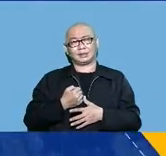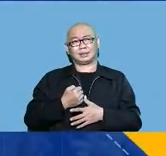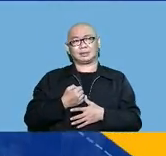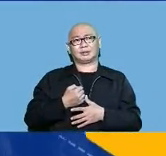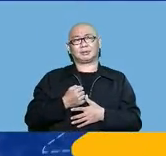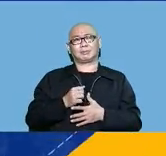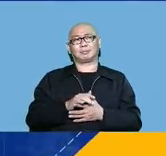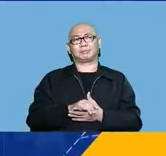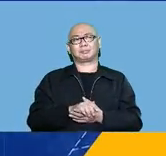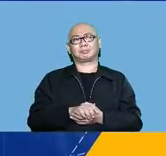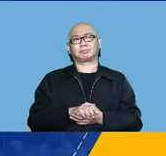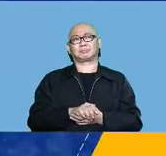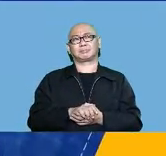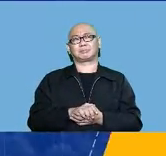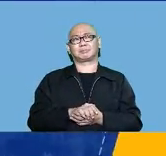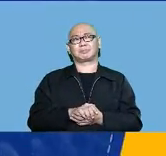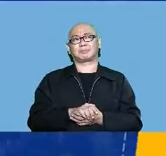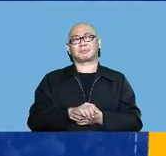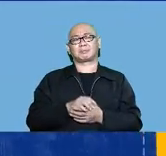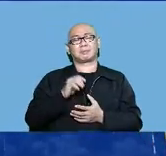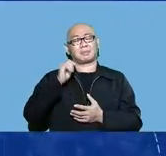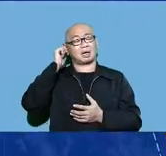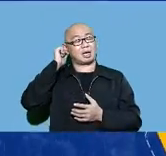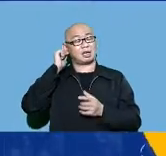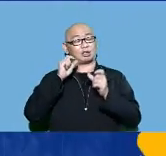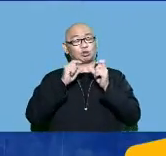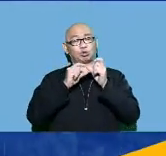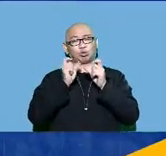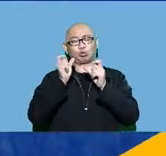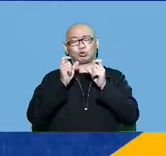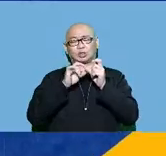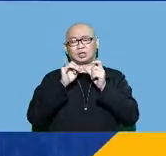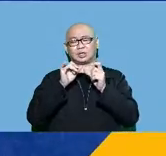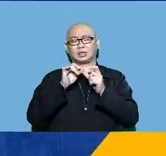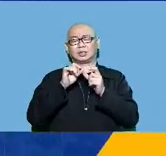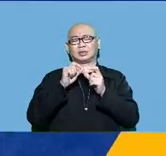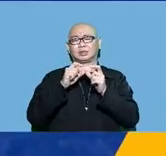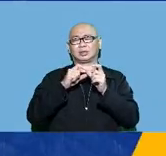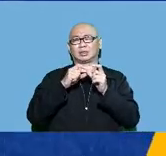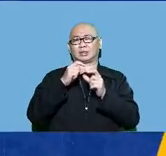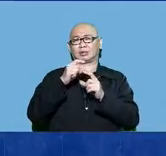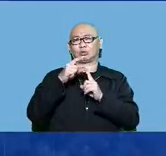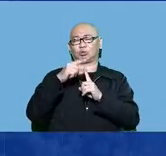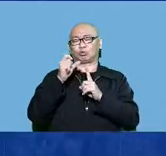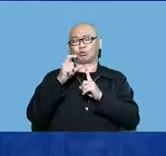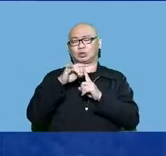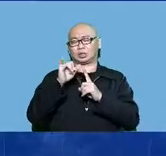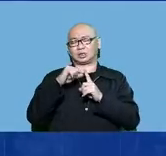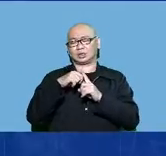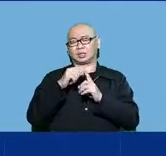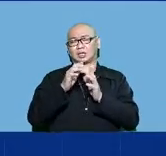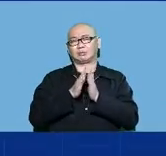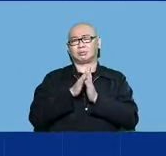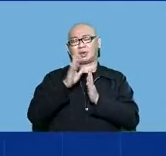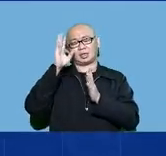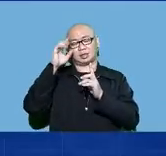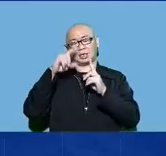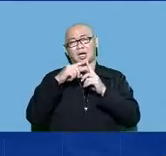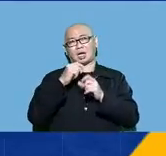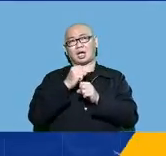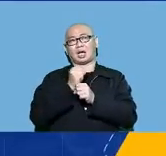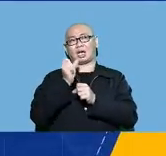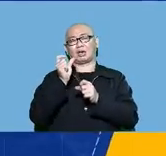Mbak Susi, ada Mbak Sudartuti, ada Mbak Sujiarti, kemudian ada Mas Agung, ada Mbak Fajar